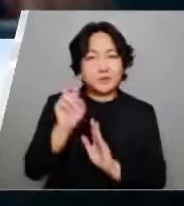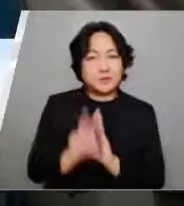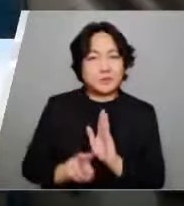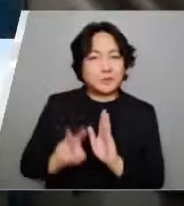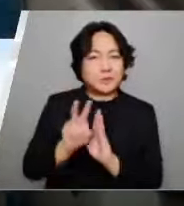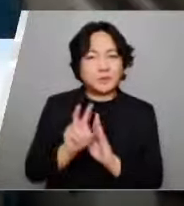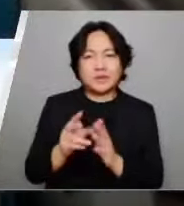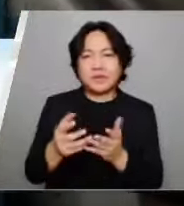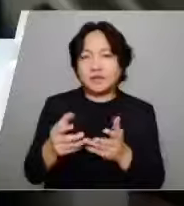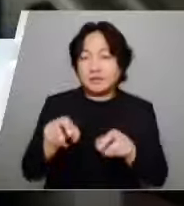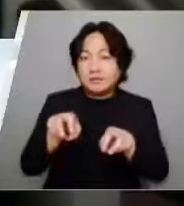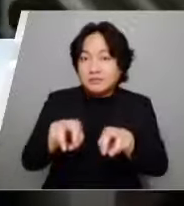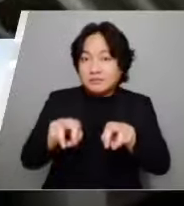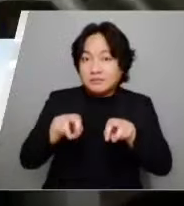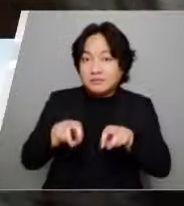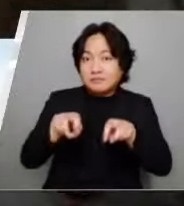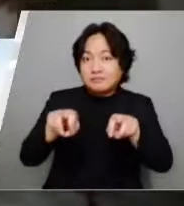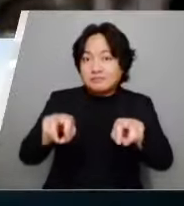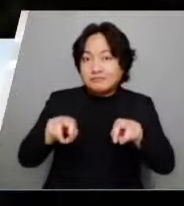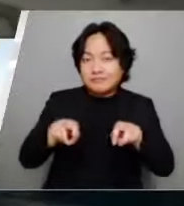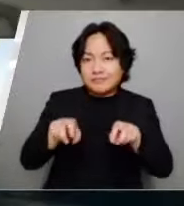pasahero ng biyaheng Osaka to Tokyo.